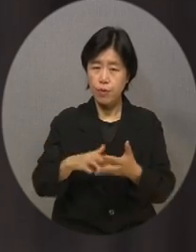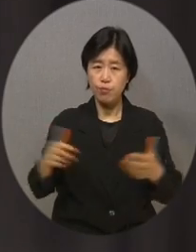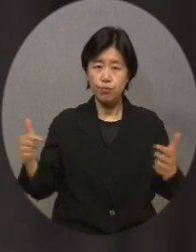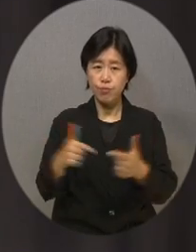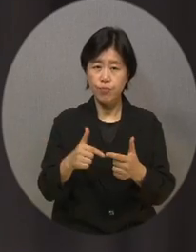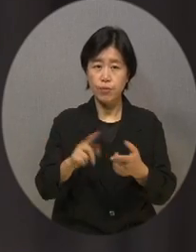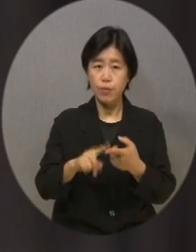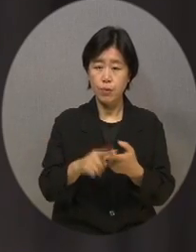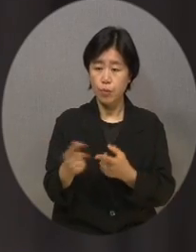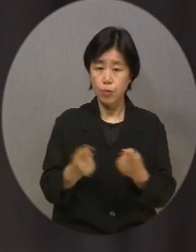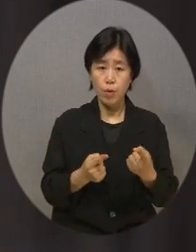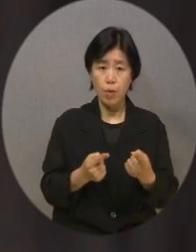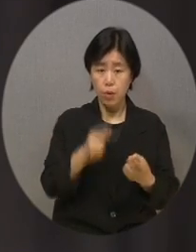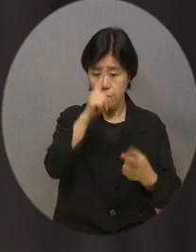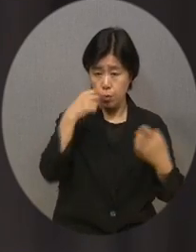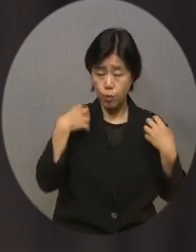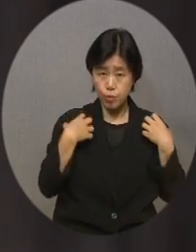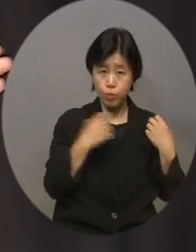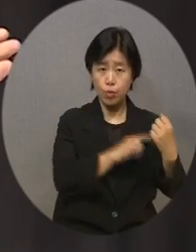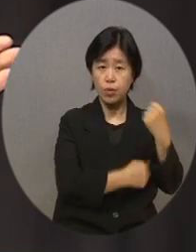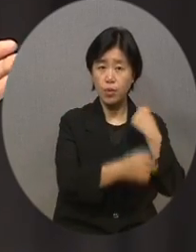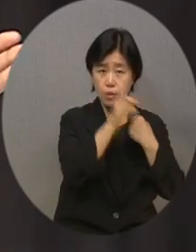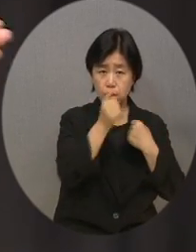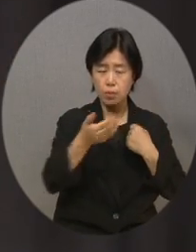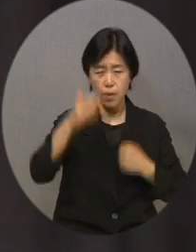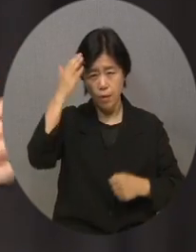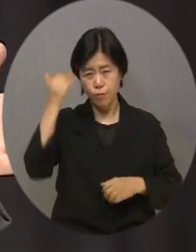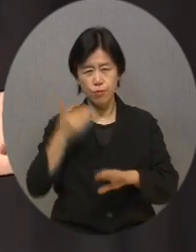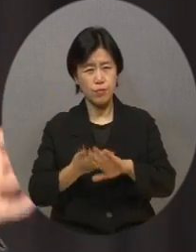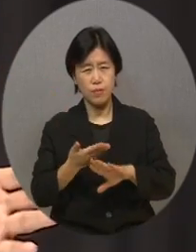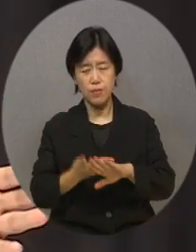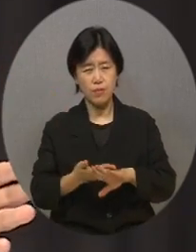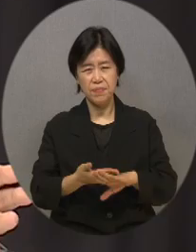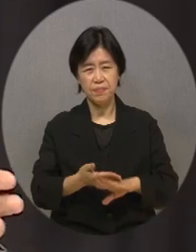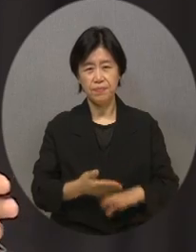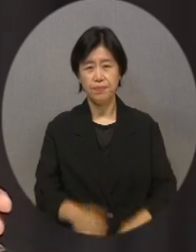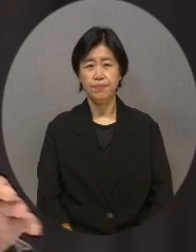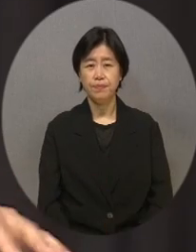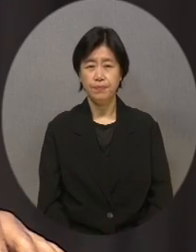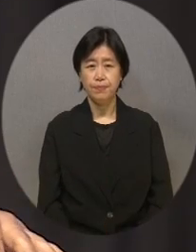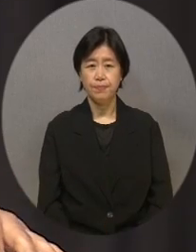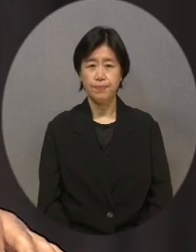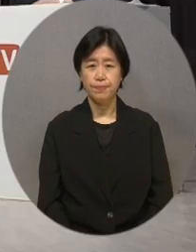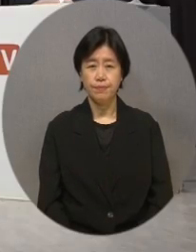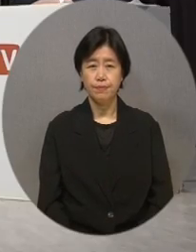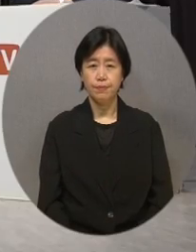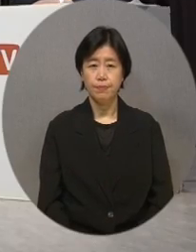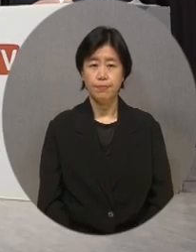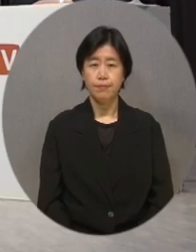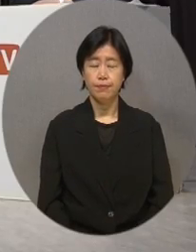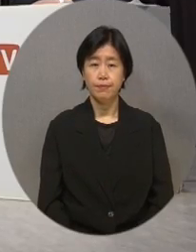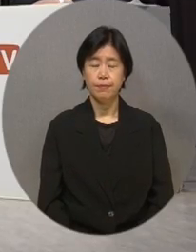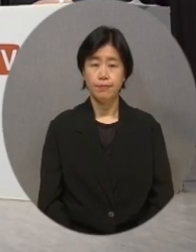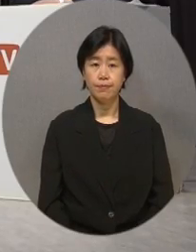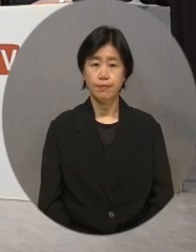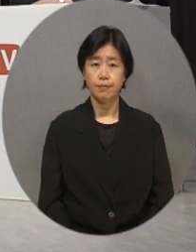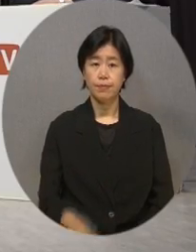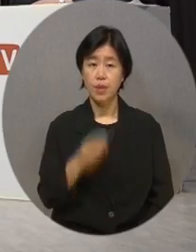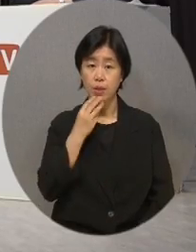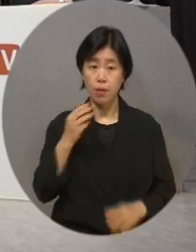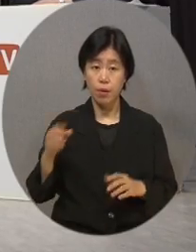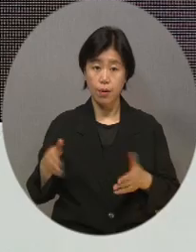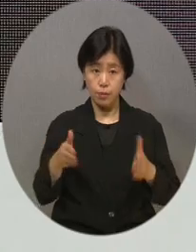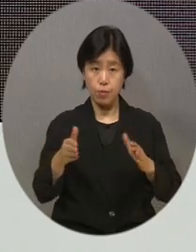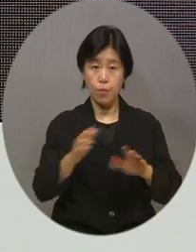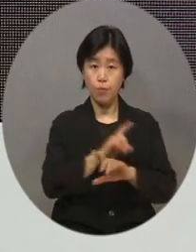있긴 하지만은 이 우리나라처럼 병상 수를 자유스럽게 이렇게 늘려가는 나라가 많지 않습니다. 경기 북부와 같이 이제